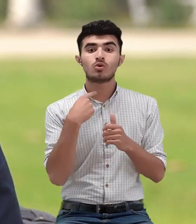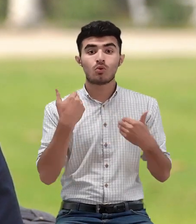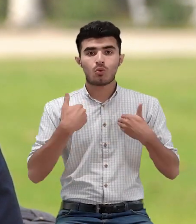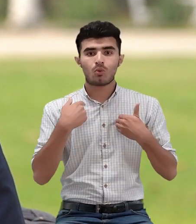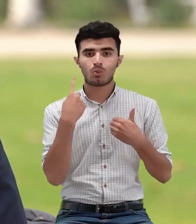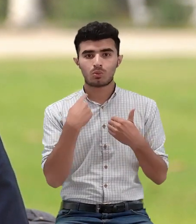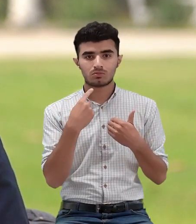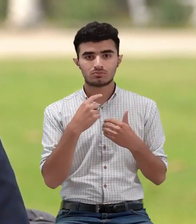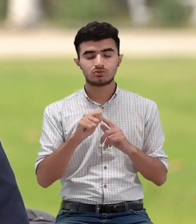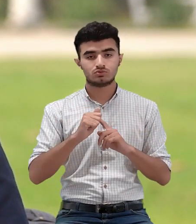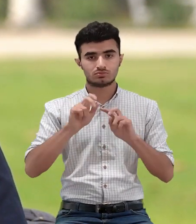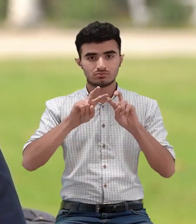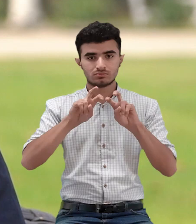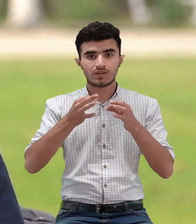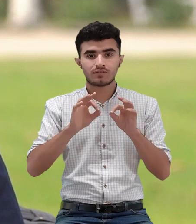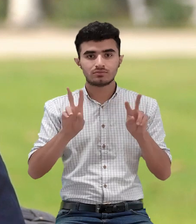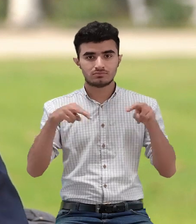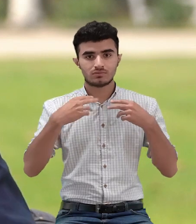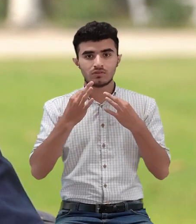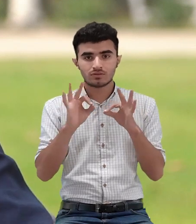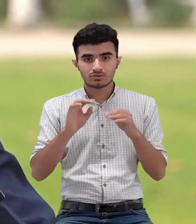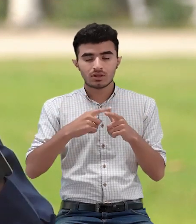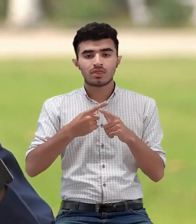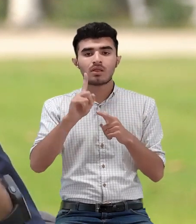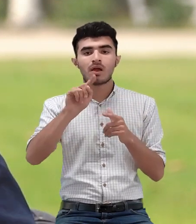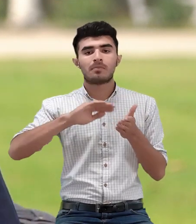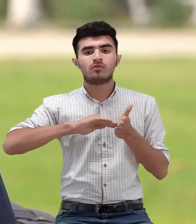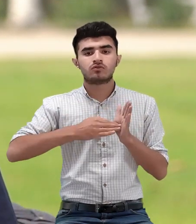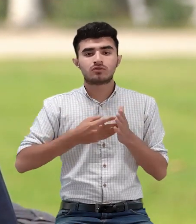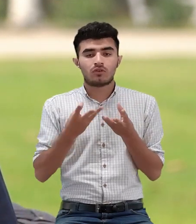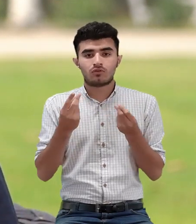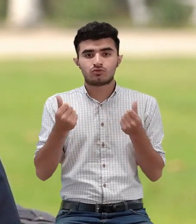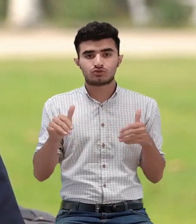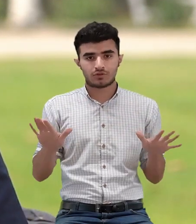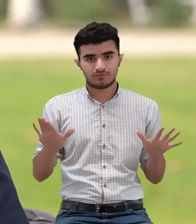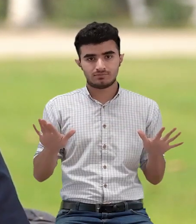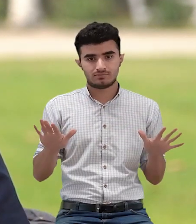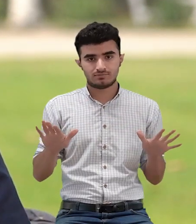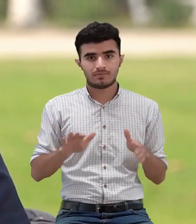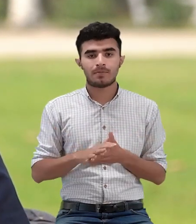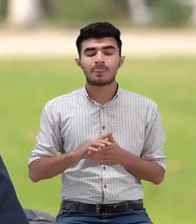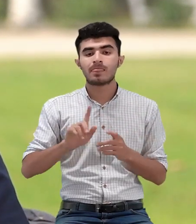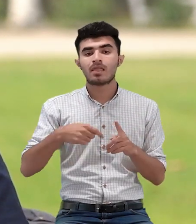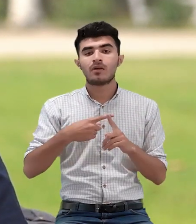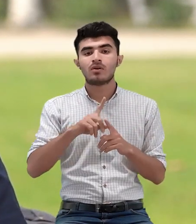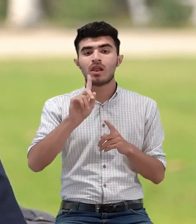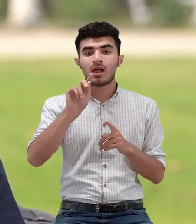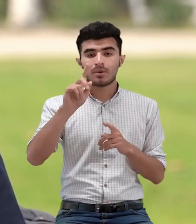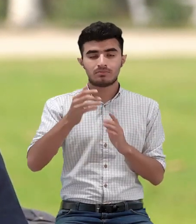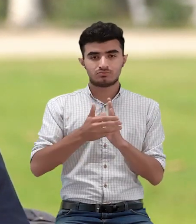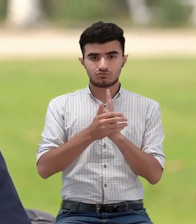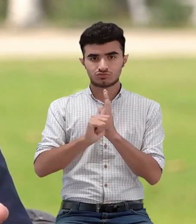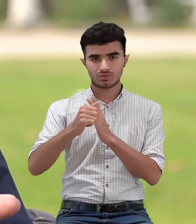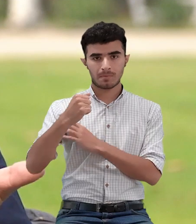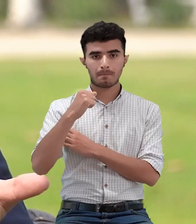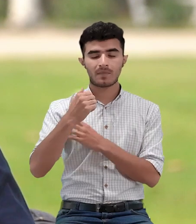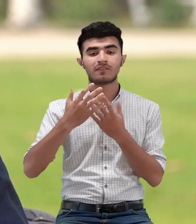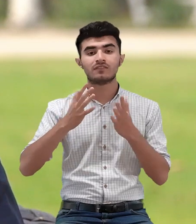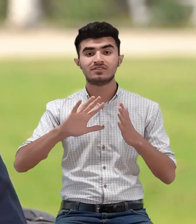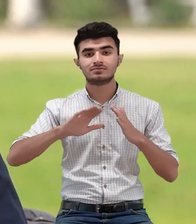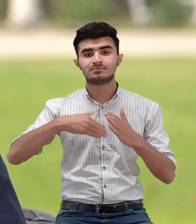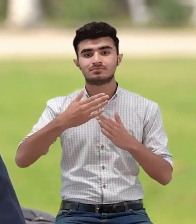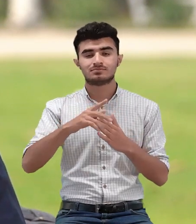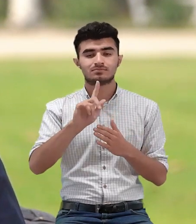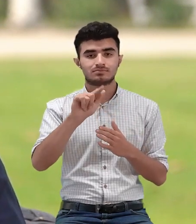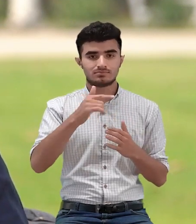کیا ہوں۔ جب آپ یہ ڈسکور کر لیتے ہیں تو آپ کا حسد ختم ہونا شروع ہو جاتا ہے۔ مجھے اپنی صلاحیتوں پر پھر مان ہونے لگتا